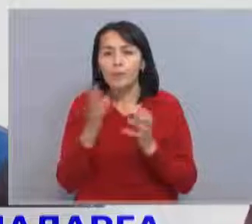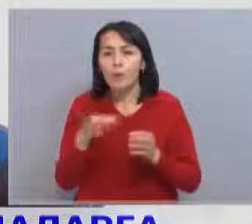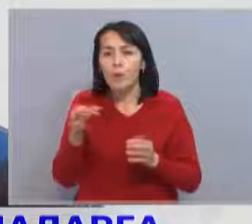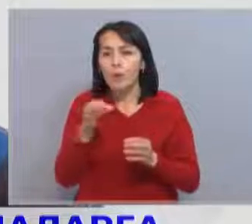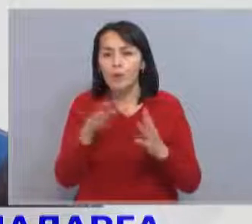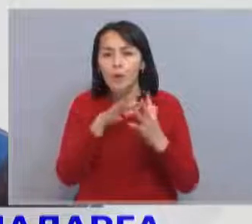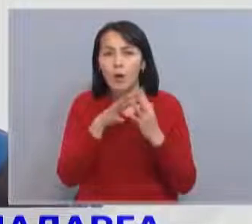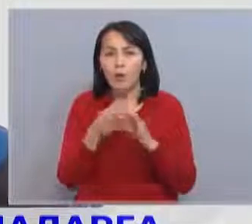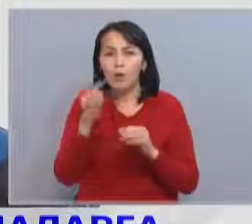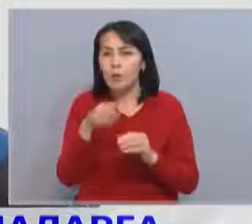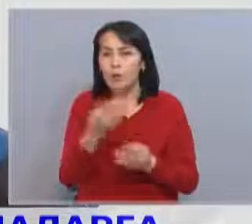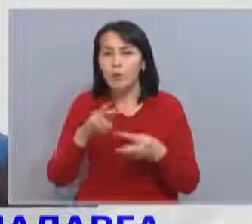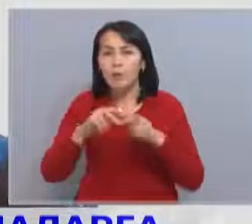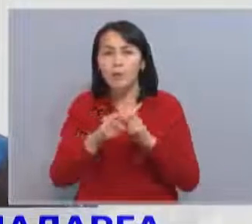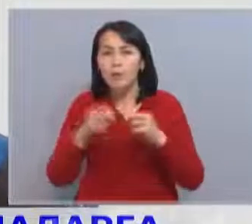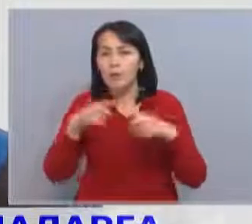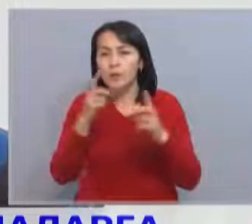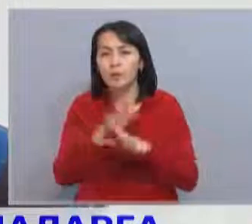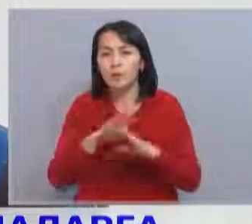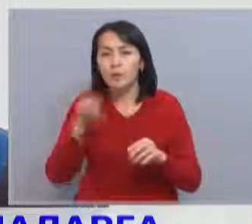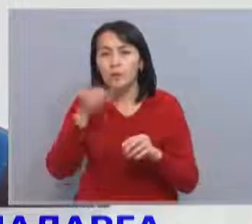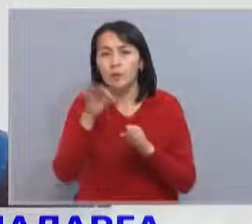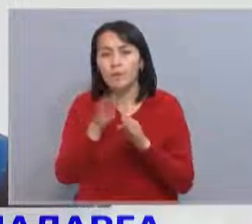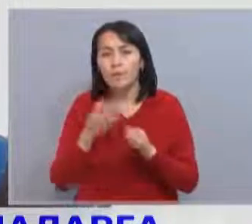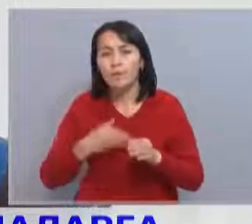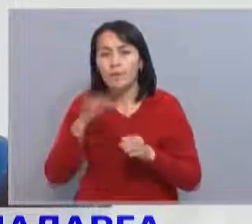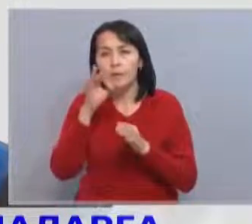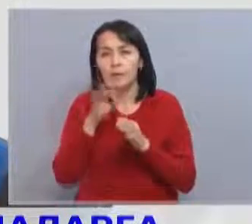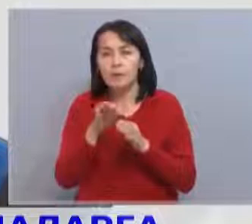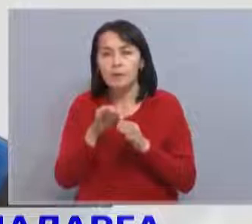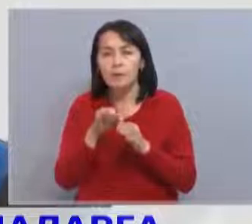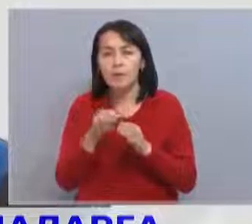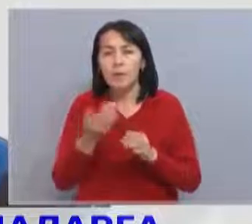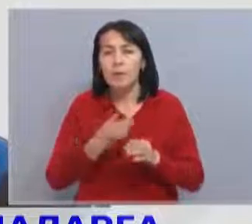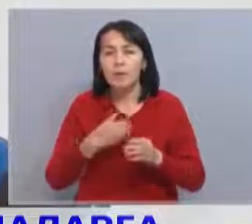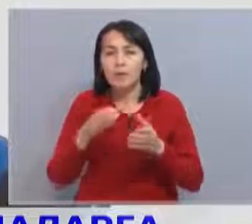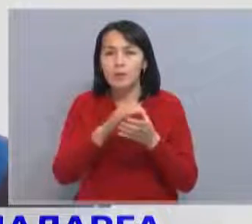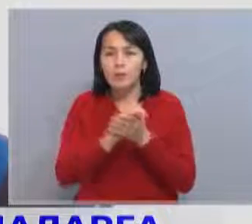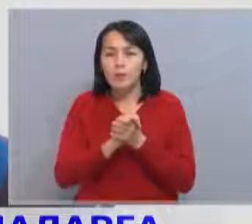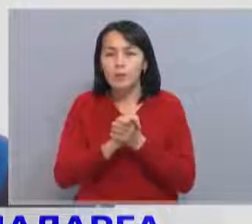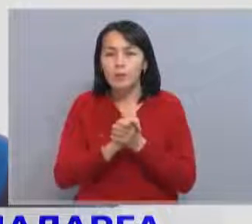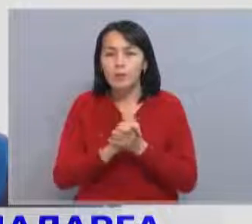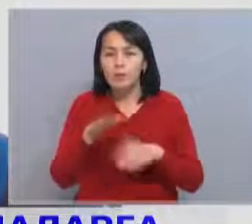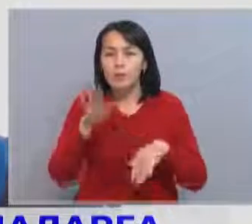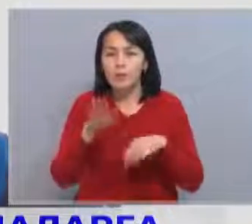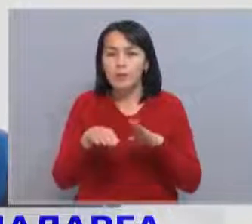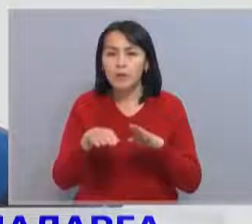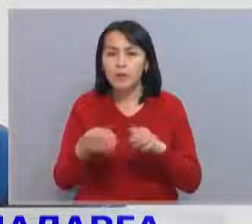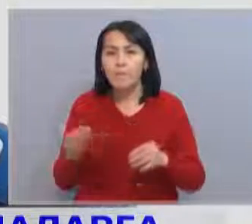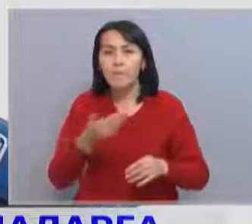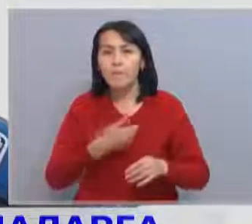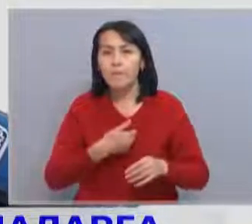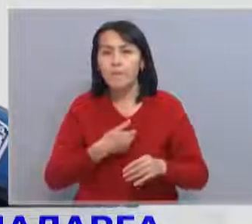өңірлерде, ауылдарда ондай мәселелер көтерілмейді. Сол себепті біздің мақсатымыз, біздің одақтың былайша айтқан кезде ерекшелігі,